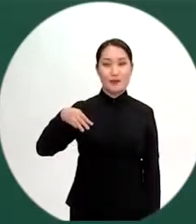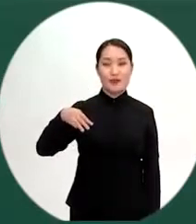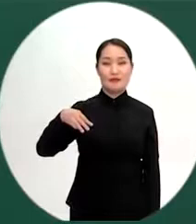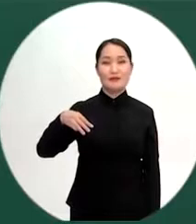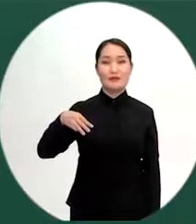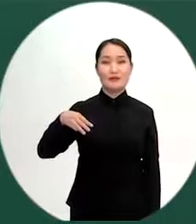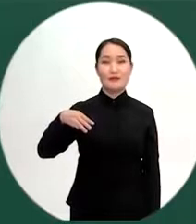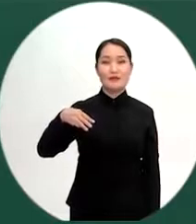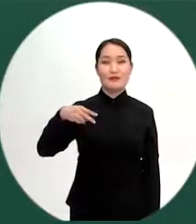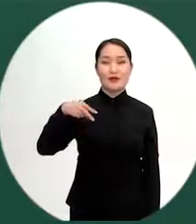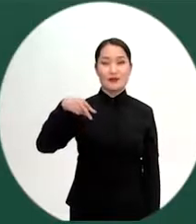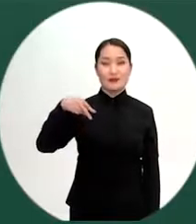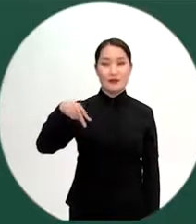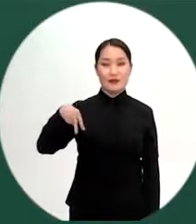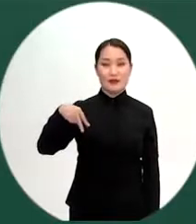мягмар,